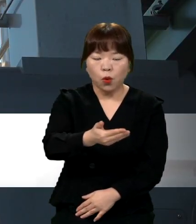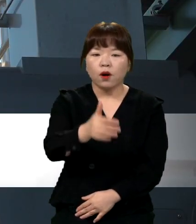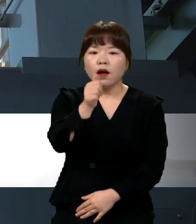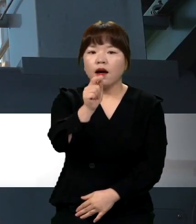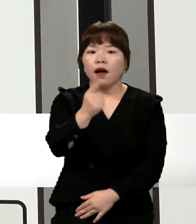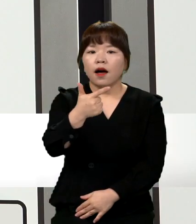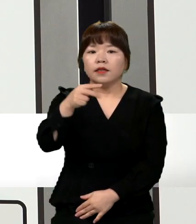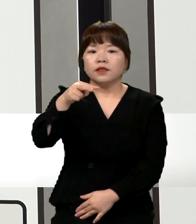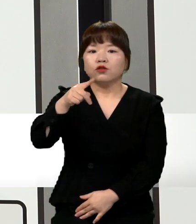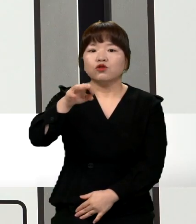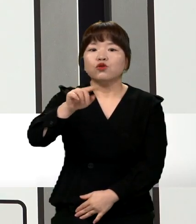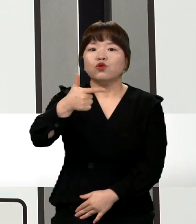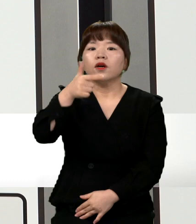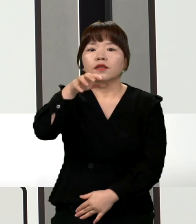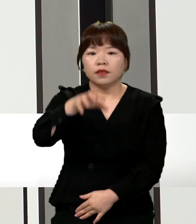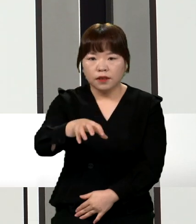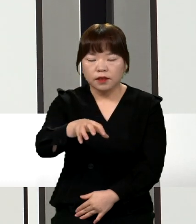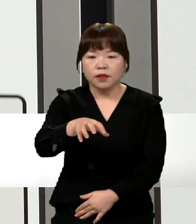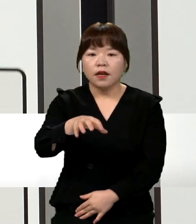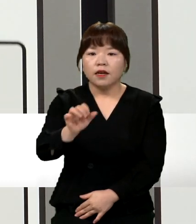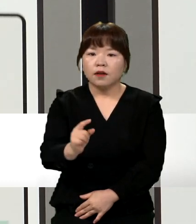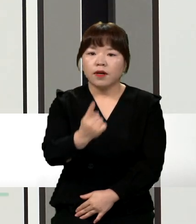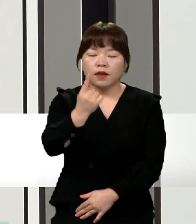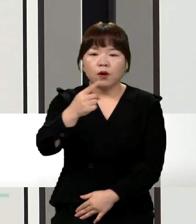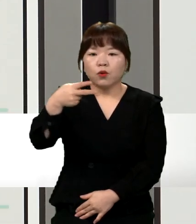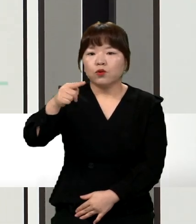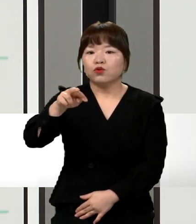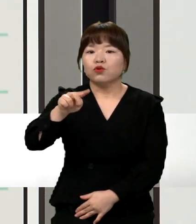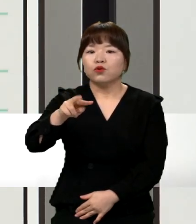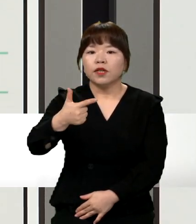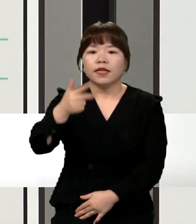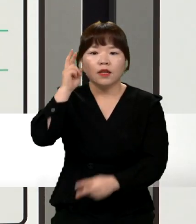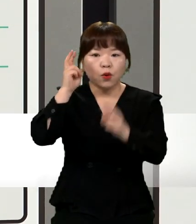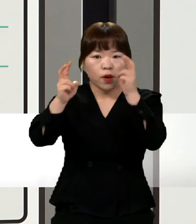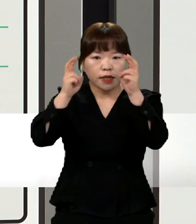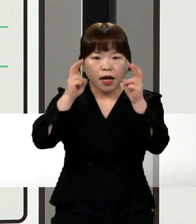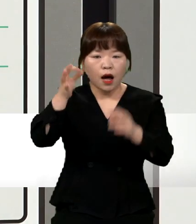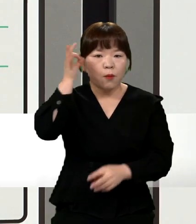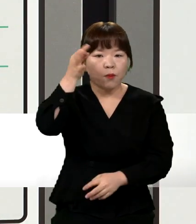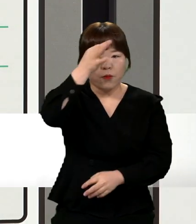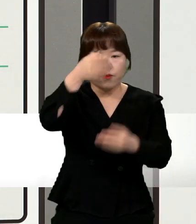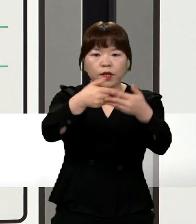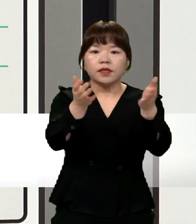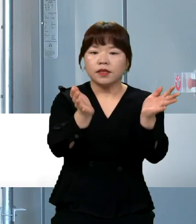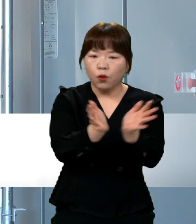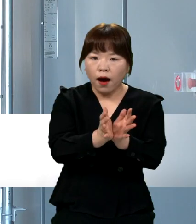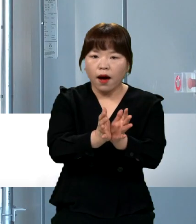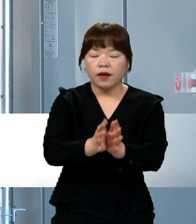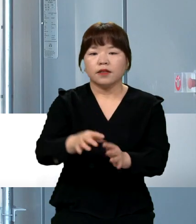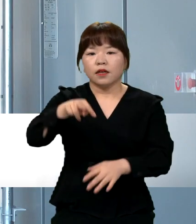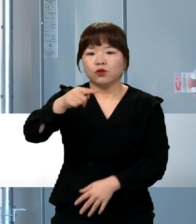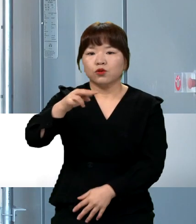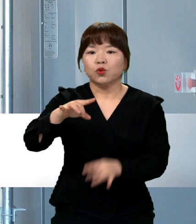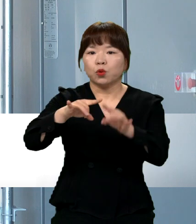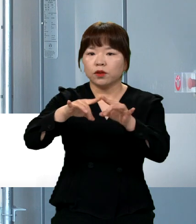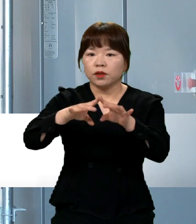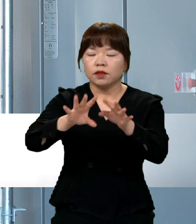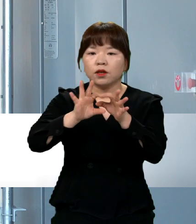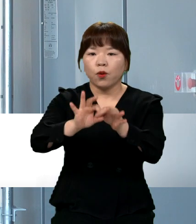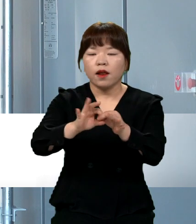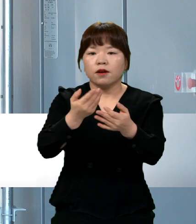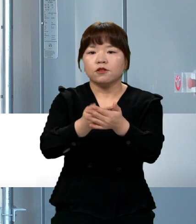공급하며 한수원은 이를 바탕으로 두산 퓨얼셀, 포항 테크노파크와 포항 수소 연료전지